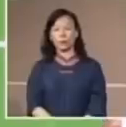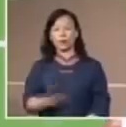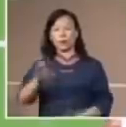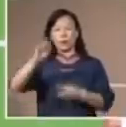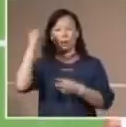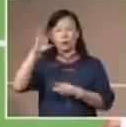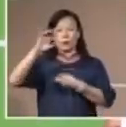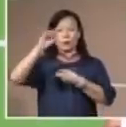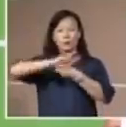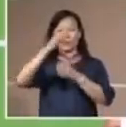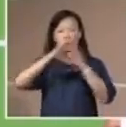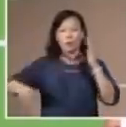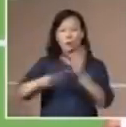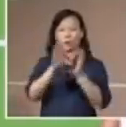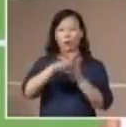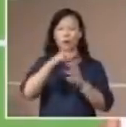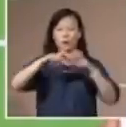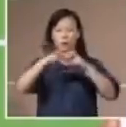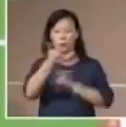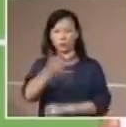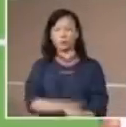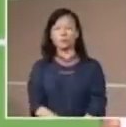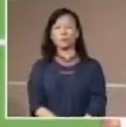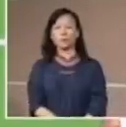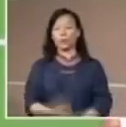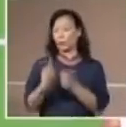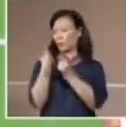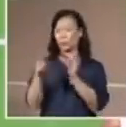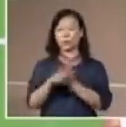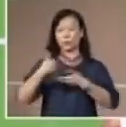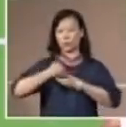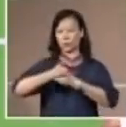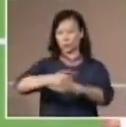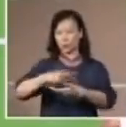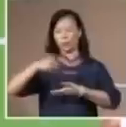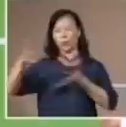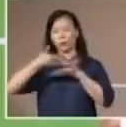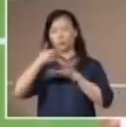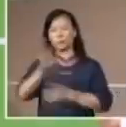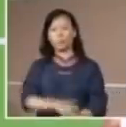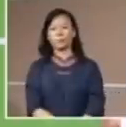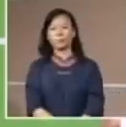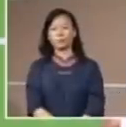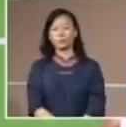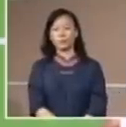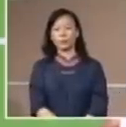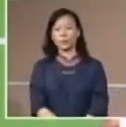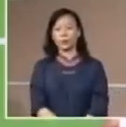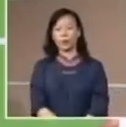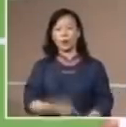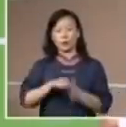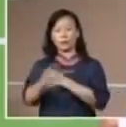新加坡的主席李光耀先生，伫去年请阮全家伙仔食饭，伫